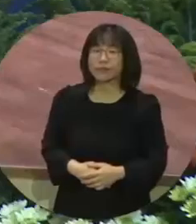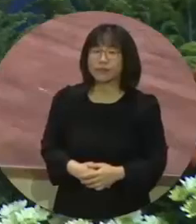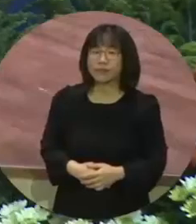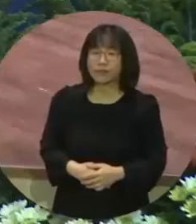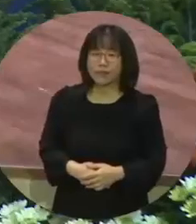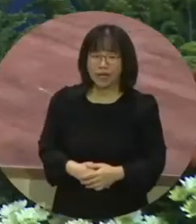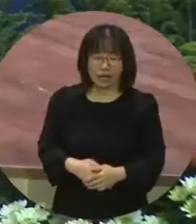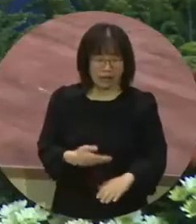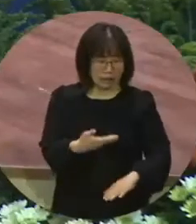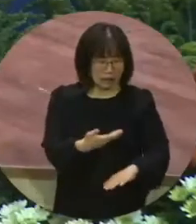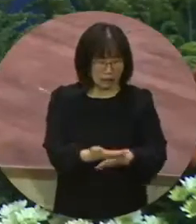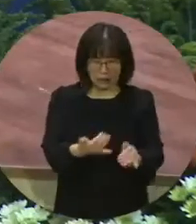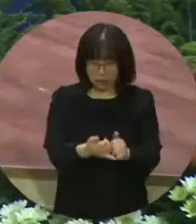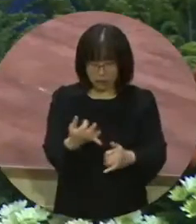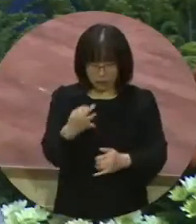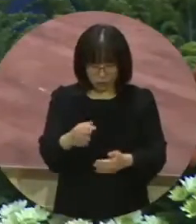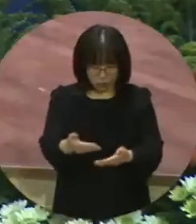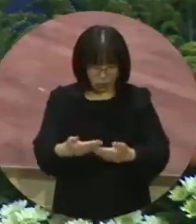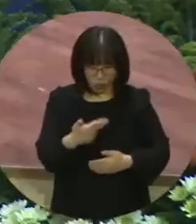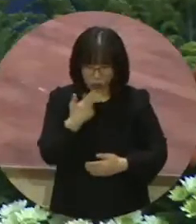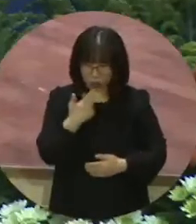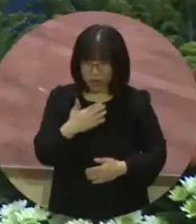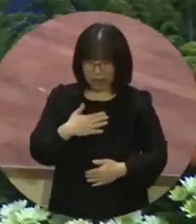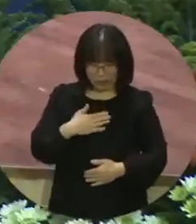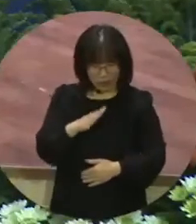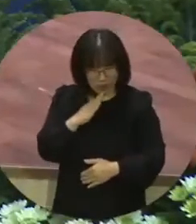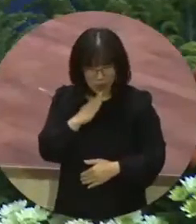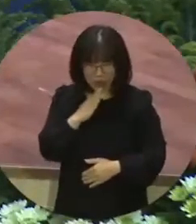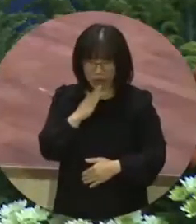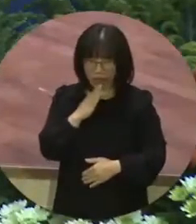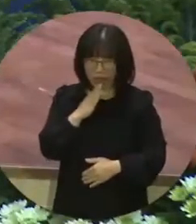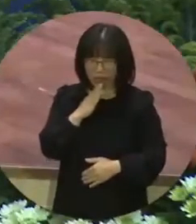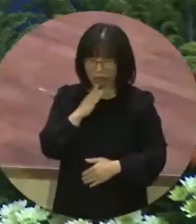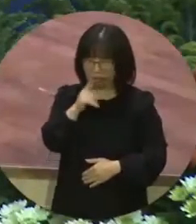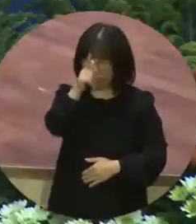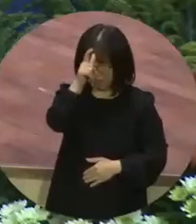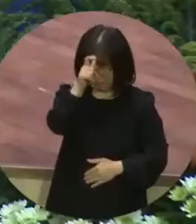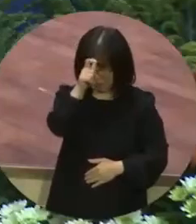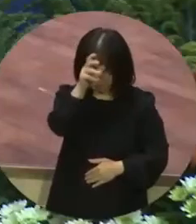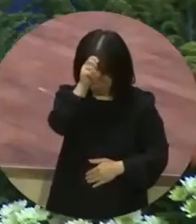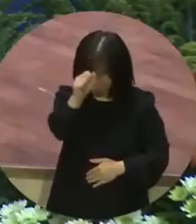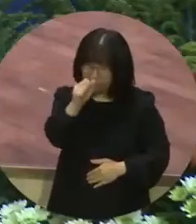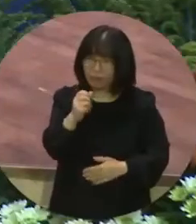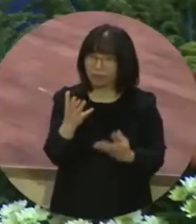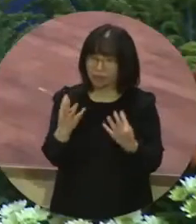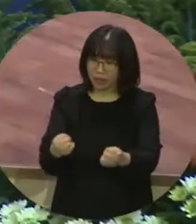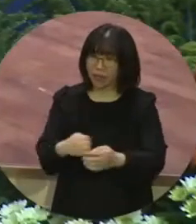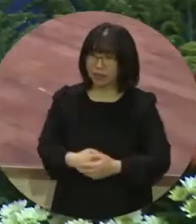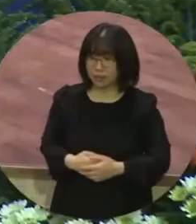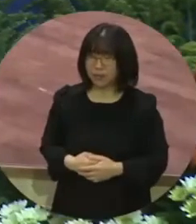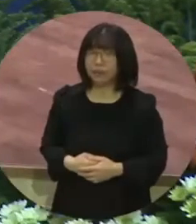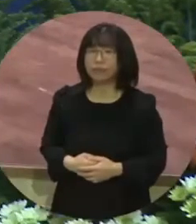아무도 인정하지 않는데 본인만 맞다는 겁니다. 우리 속담이 이제는 어느 정도 되었느냐?